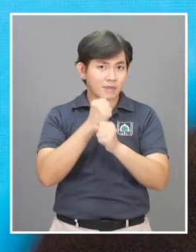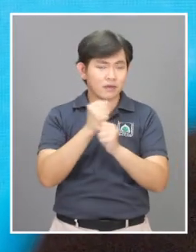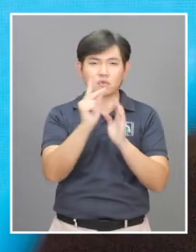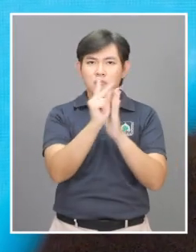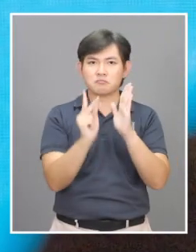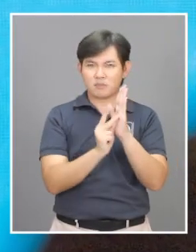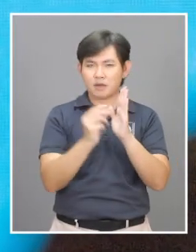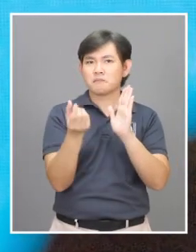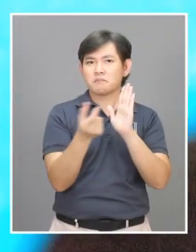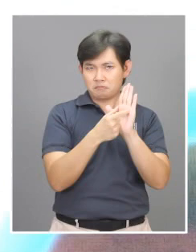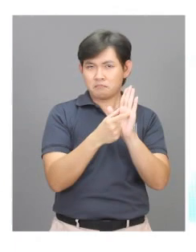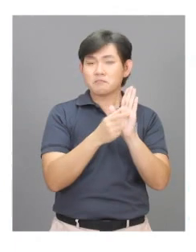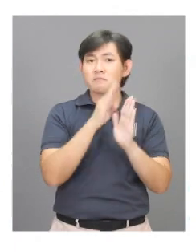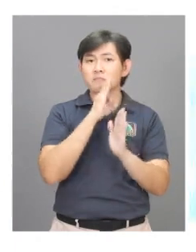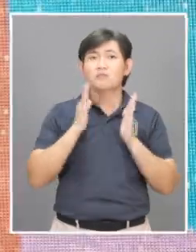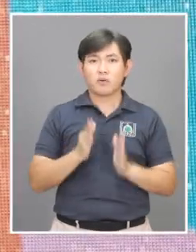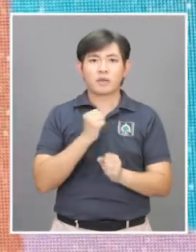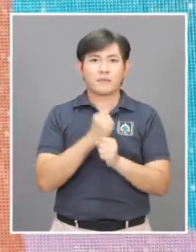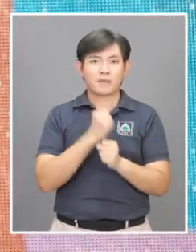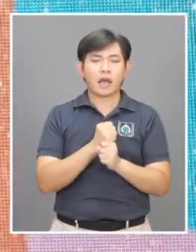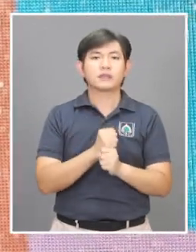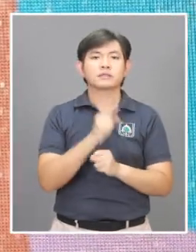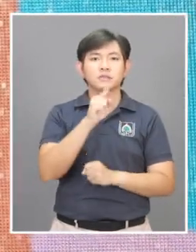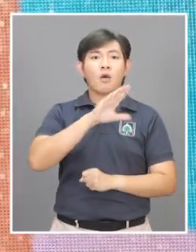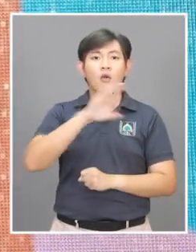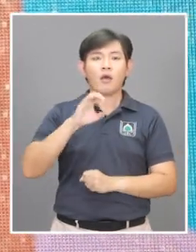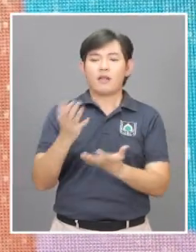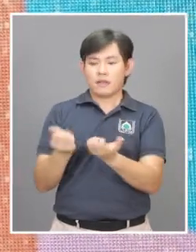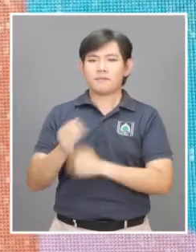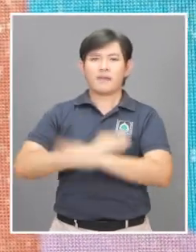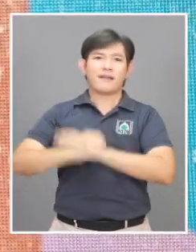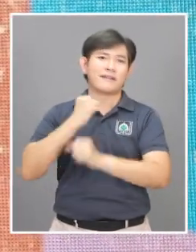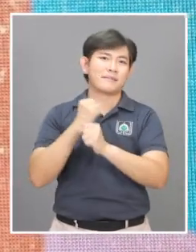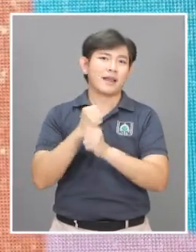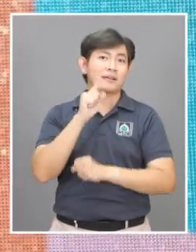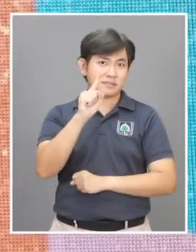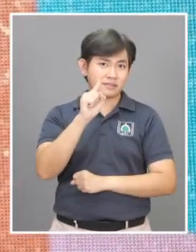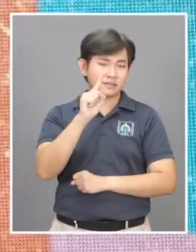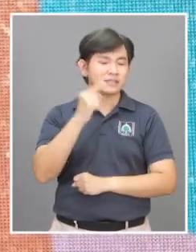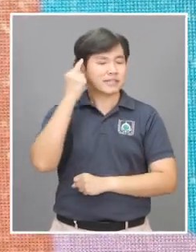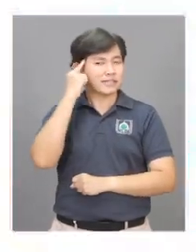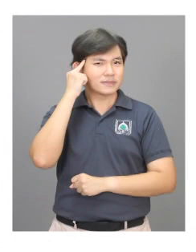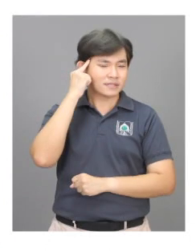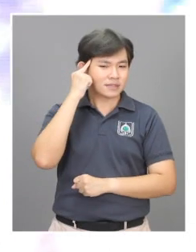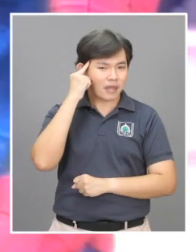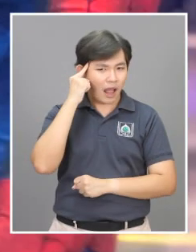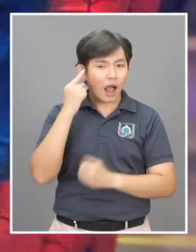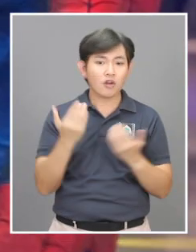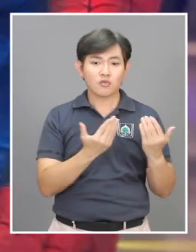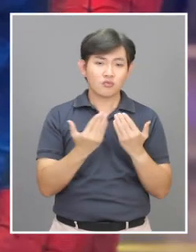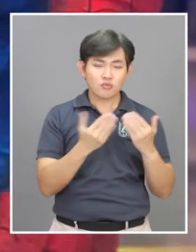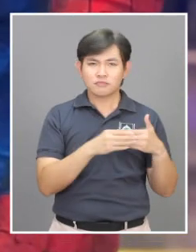ก็เขียนไว้ว่าถ้าบริษัทไหนมีพนักงาน100คนจะต้องจ้างคนพิการ1คนแต่ผมก็พาน้องนายเนี่ยนะครับไปเป็นตัวอย่าง